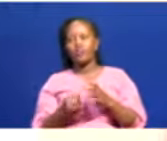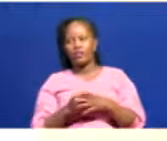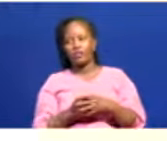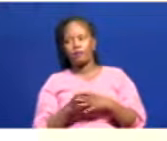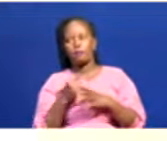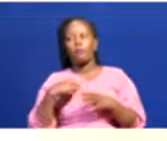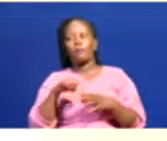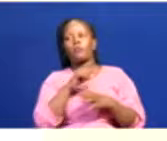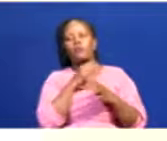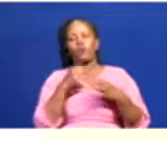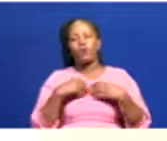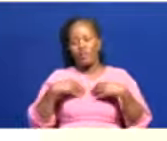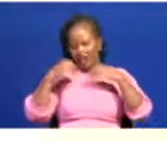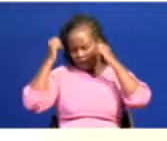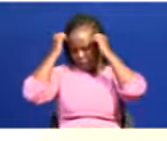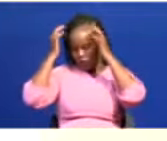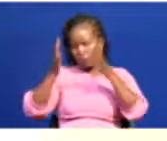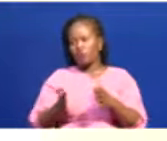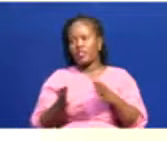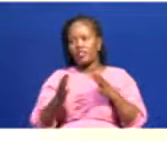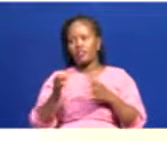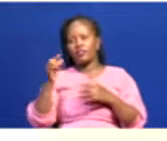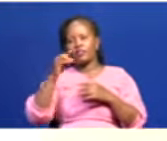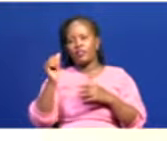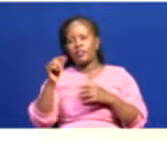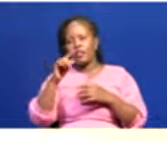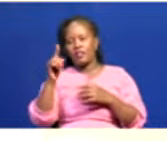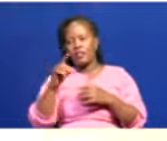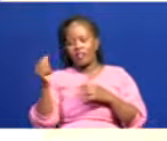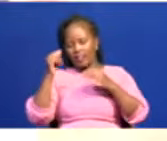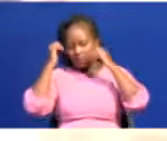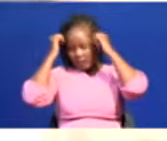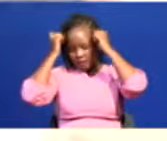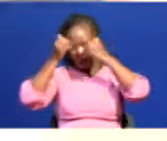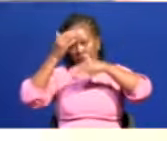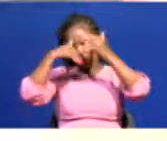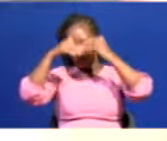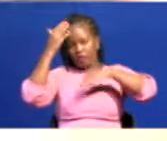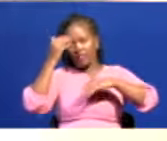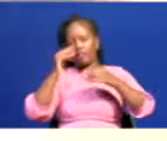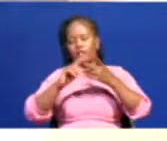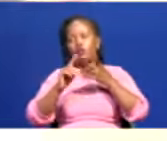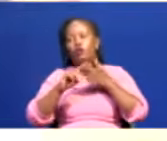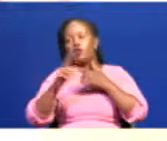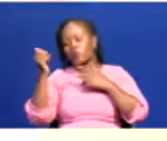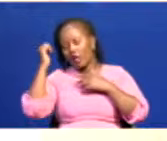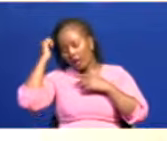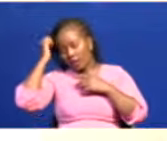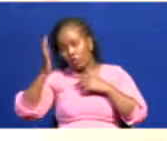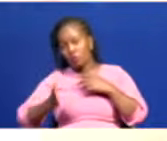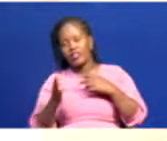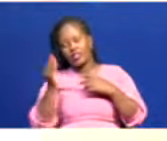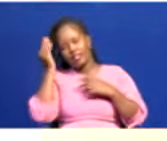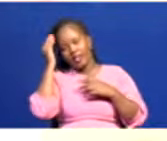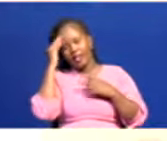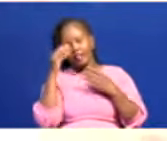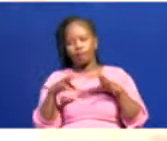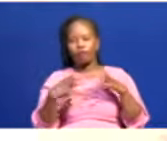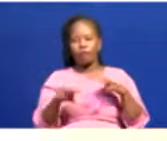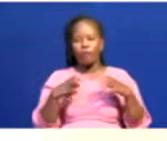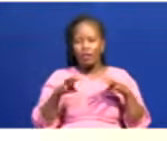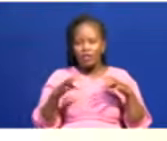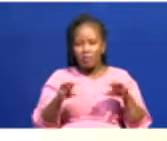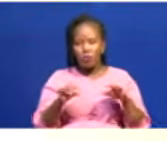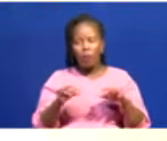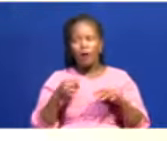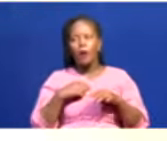other students at Garissa University and other universities who are also pursuing education. We also have students who are pursuing diploma in education here. It's my prayer and